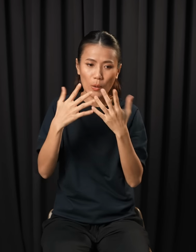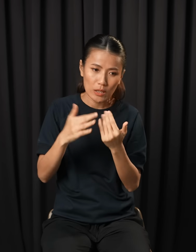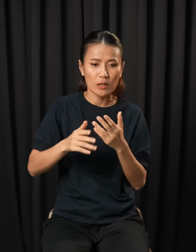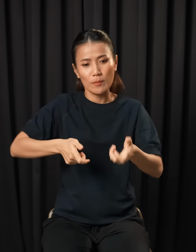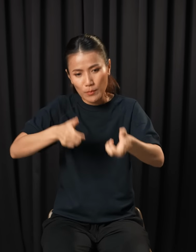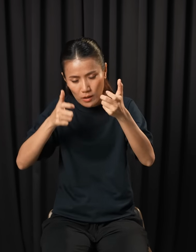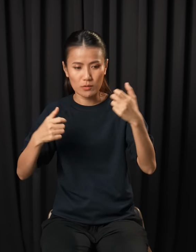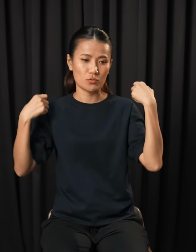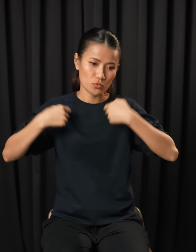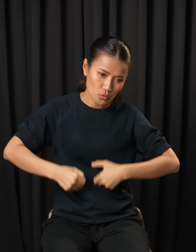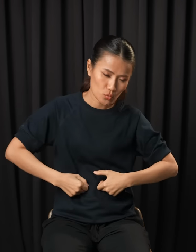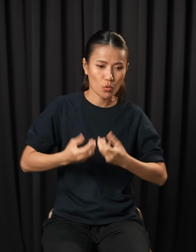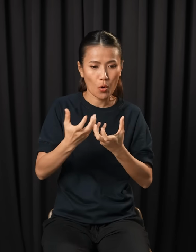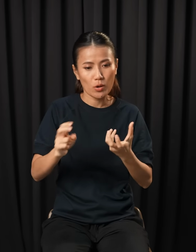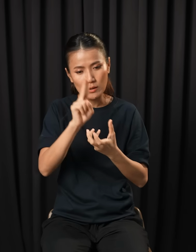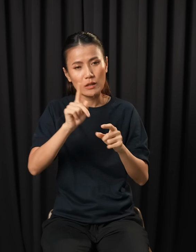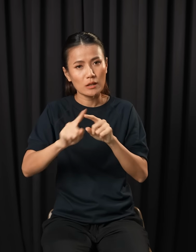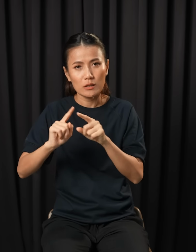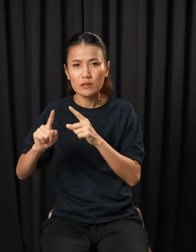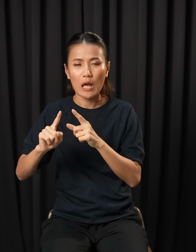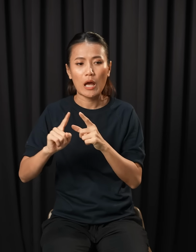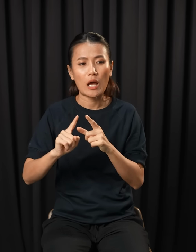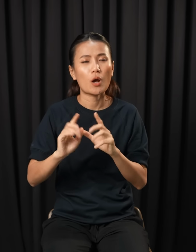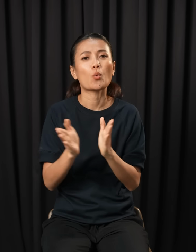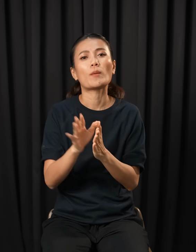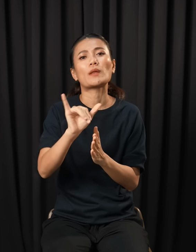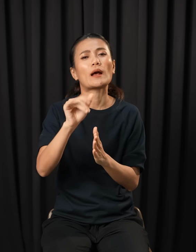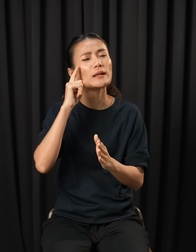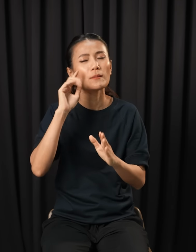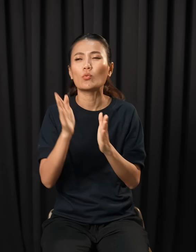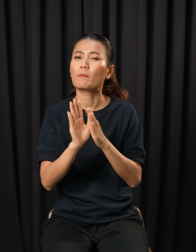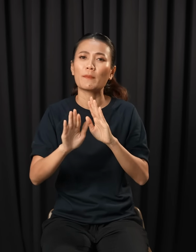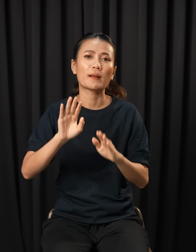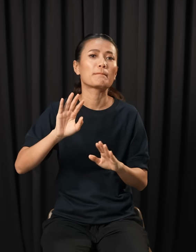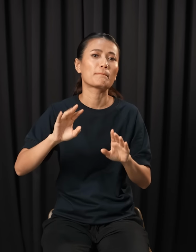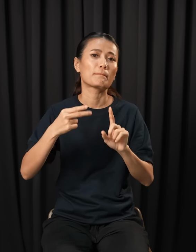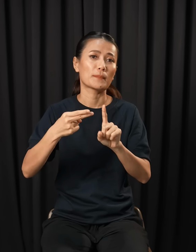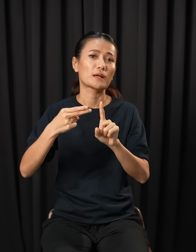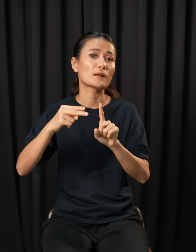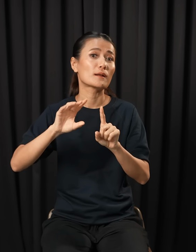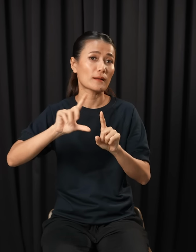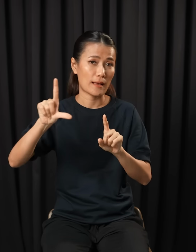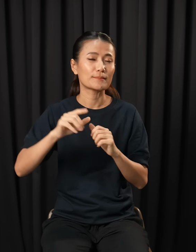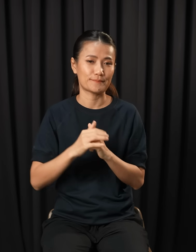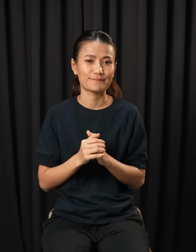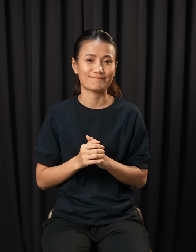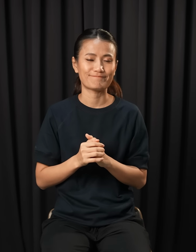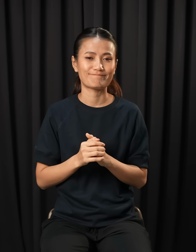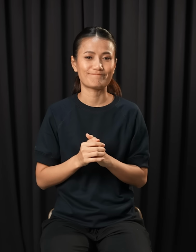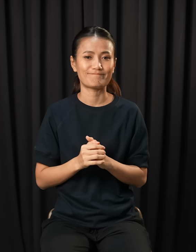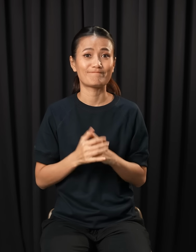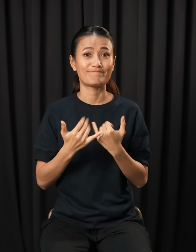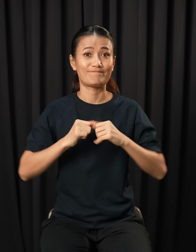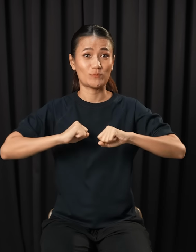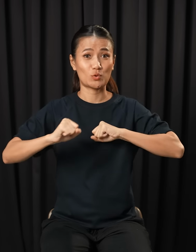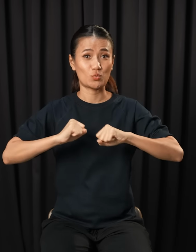าะร่างของพีระมิดก่อนหน้าอาจารย์ก็คือจะได้มา 8,000 กว่าล้านแต่ว่าเรายังไม่รวมอาวุธยังไม่รวมบูทยังไม่รวมชุดของใช้ประจำตัวออกมาก็น่าจะสักประมาณ10,000ล้าน โอเ